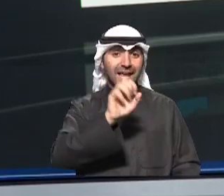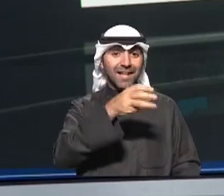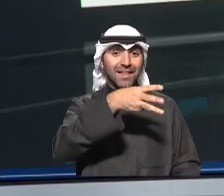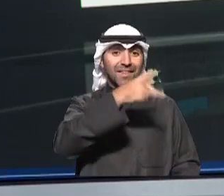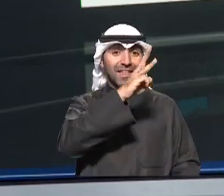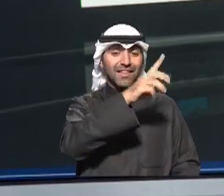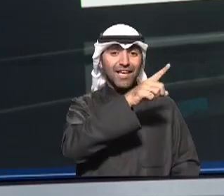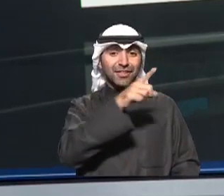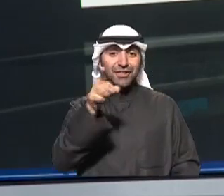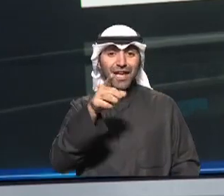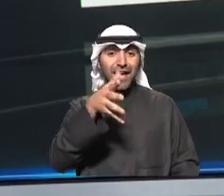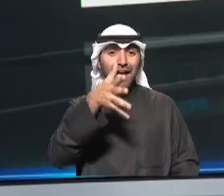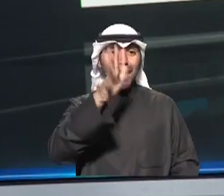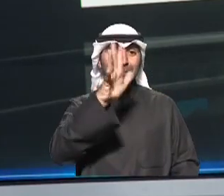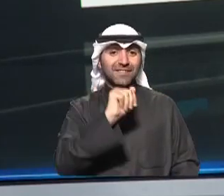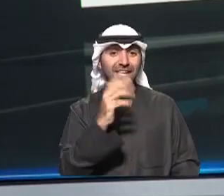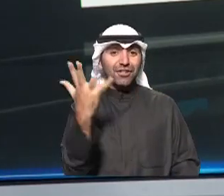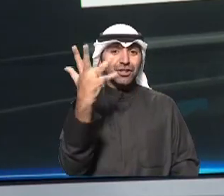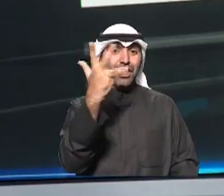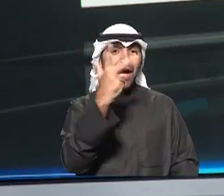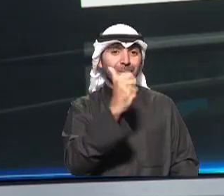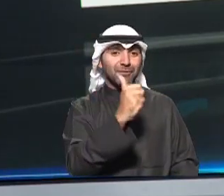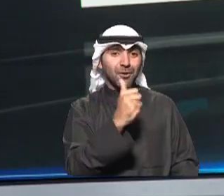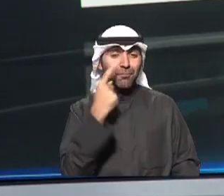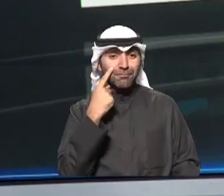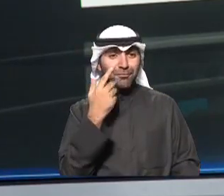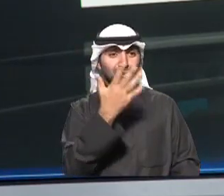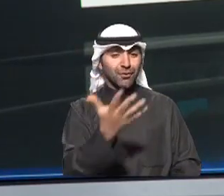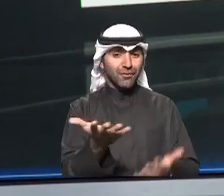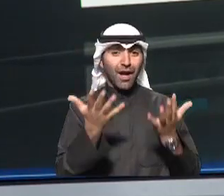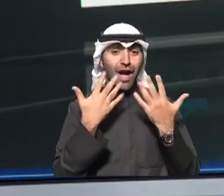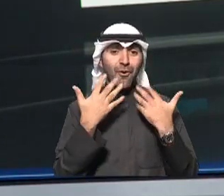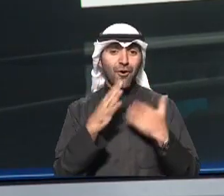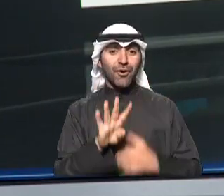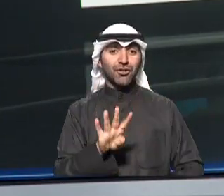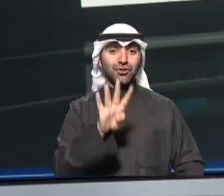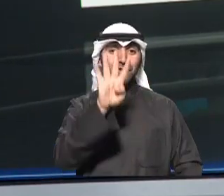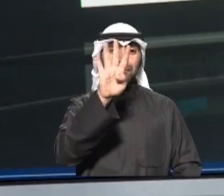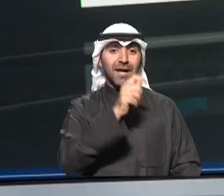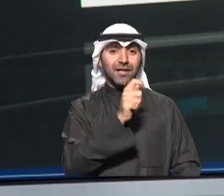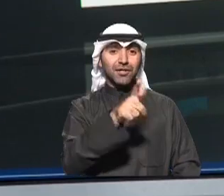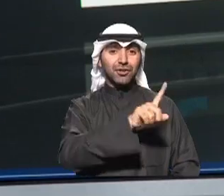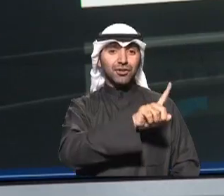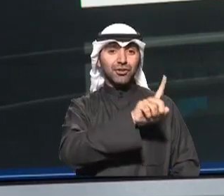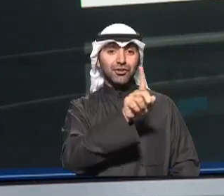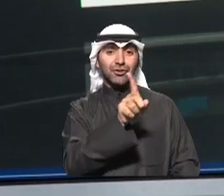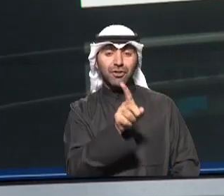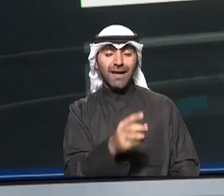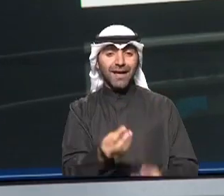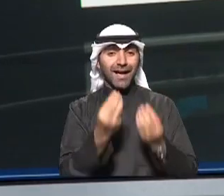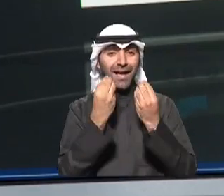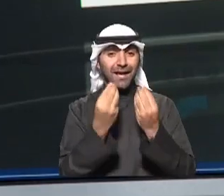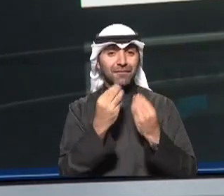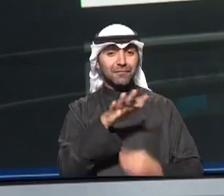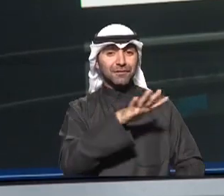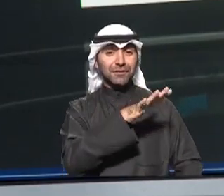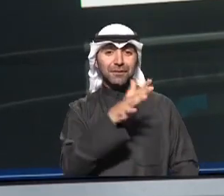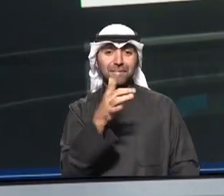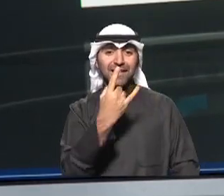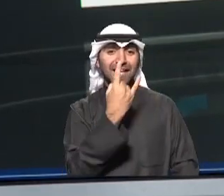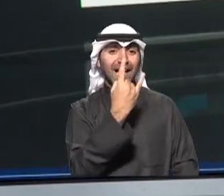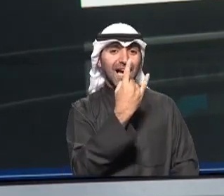درجة مئوية خلال 5 أيام. رياح شمالية غربية خفيفة إلى معتدلة السرعة بوجه عام، سرعات تتراوح ما بين 10